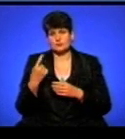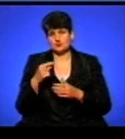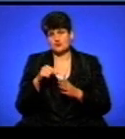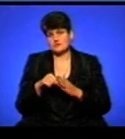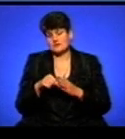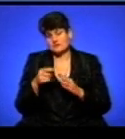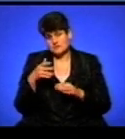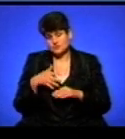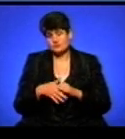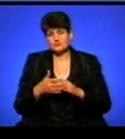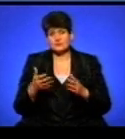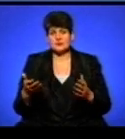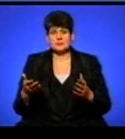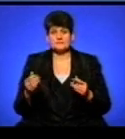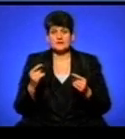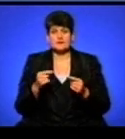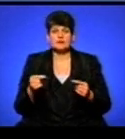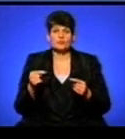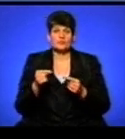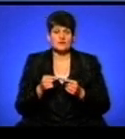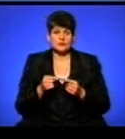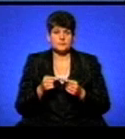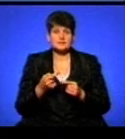це розуміємо. Відповідно,